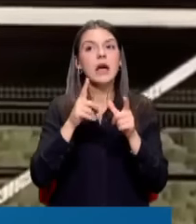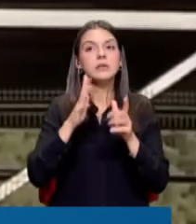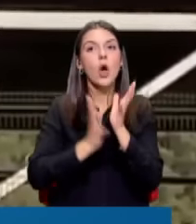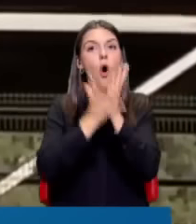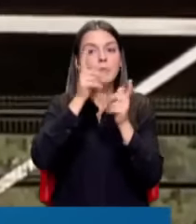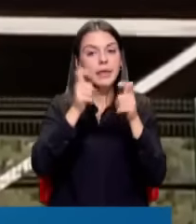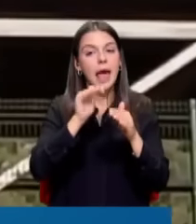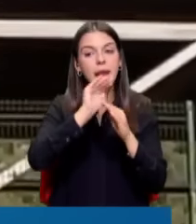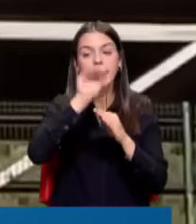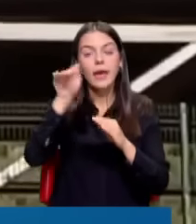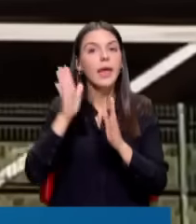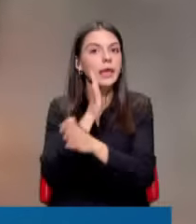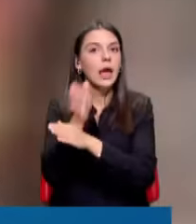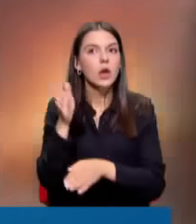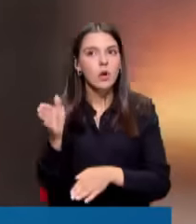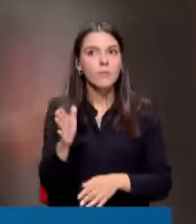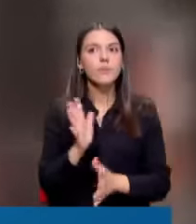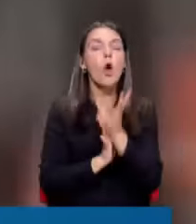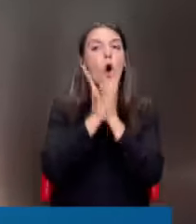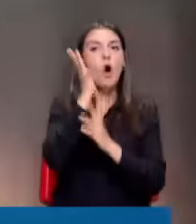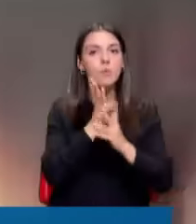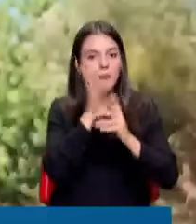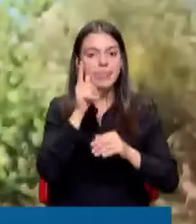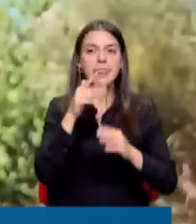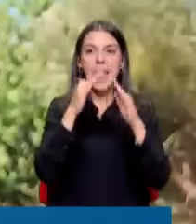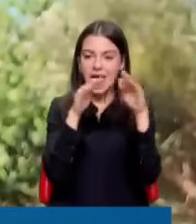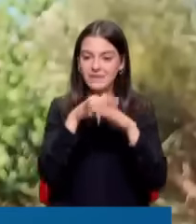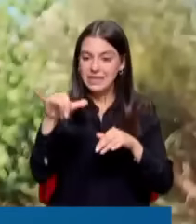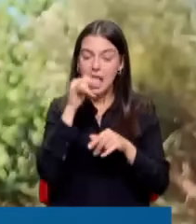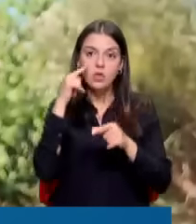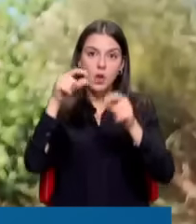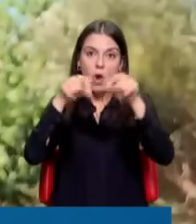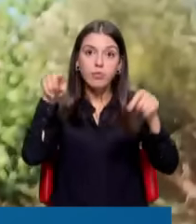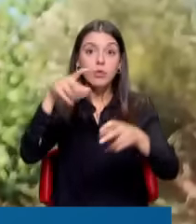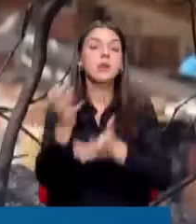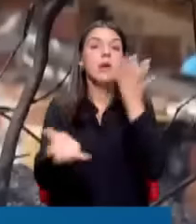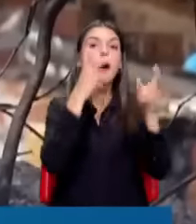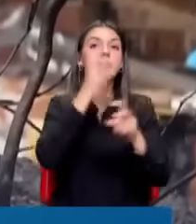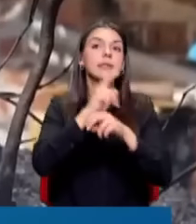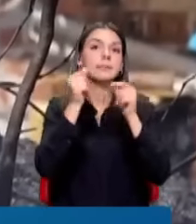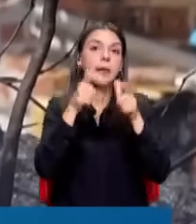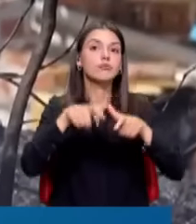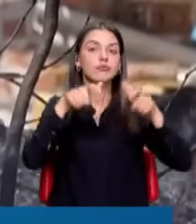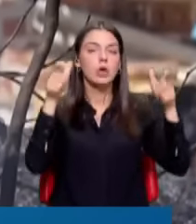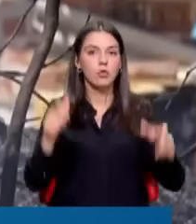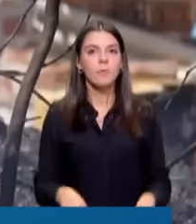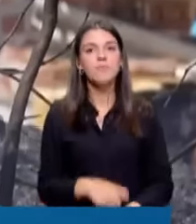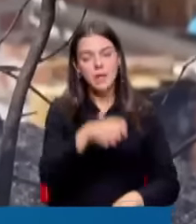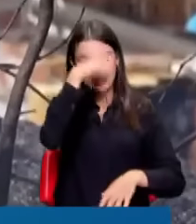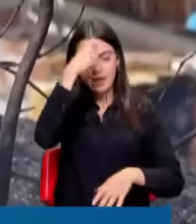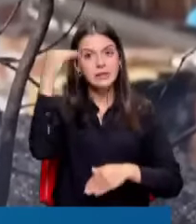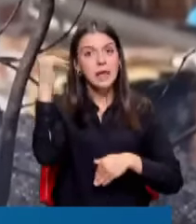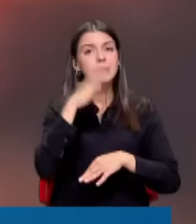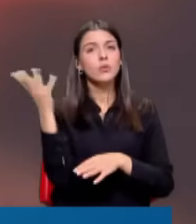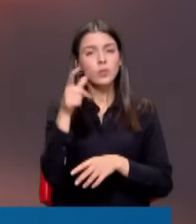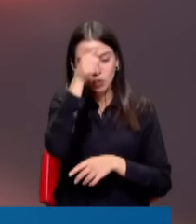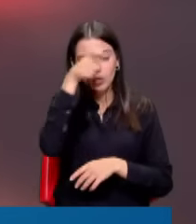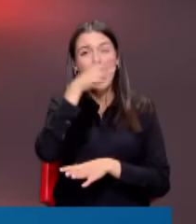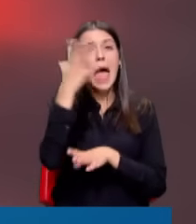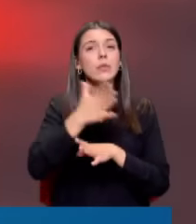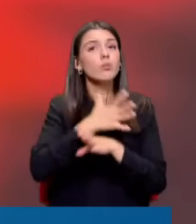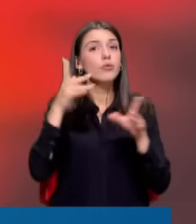doğru oluyor. Orman ile kentler arasındaki kesişme alanları büyüyor. Bu da yangın riskini arttırıyor. Yazın gelmesiyle ülkemizdeki en büyük tehdit